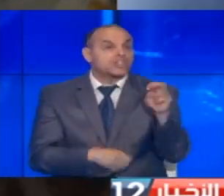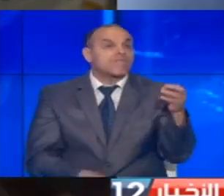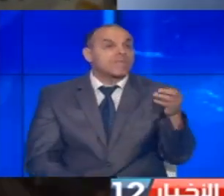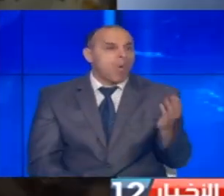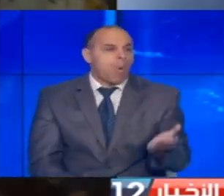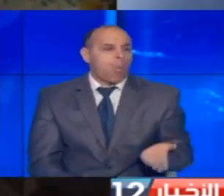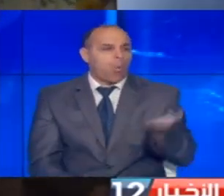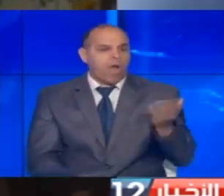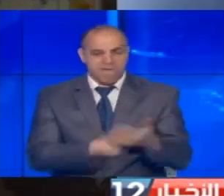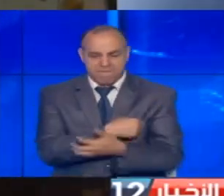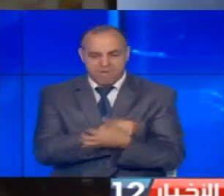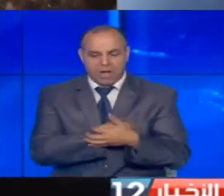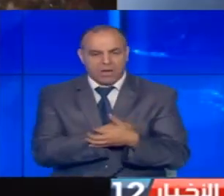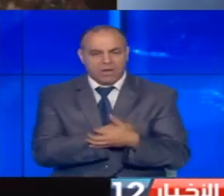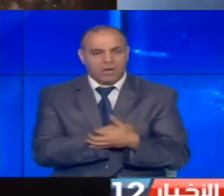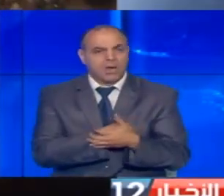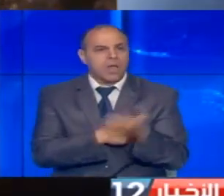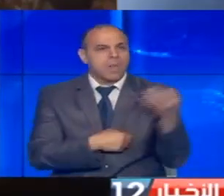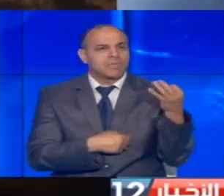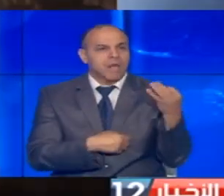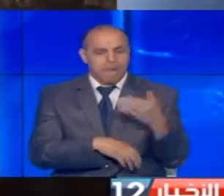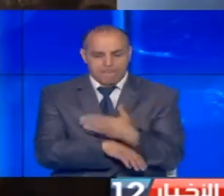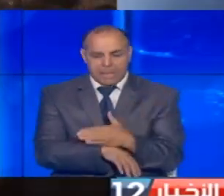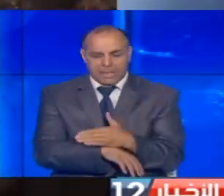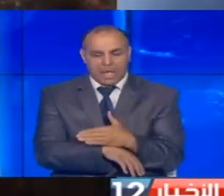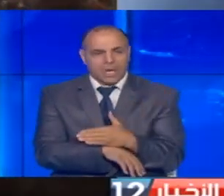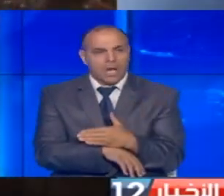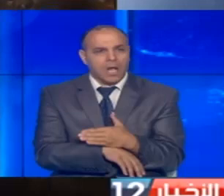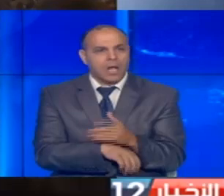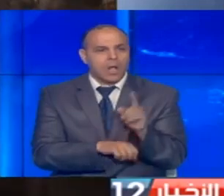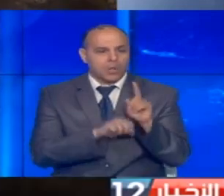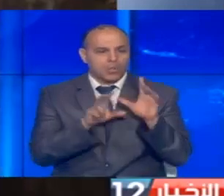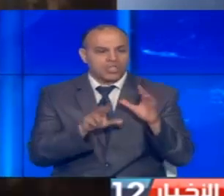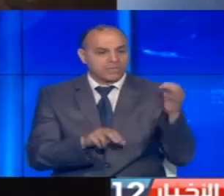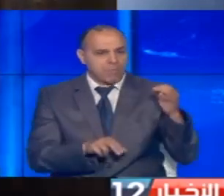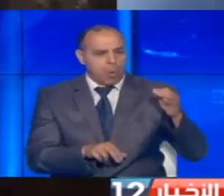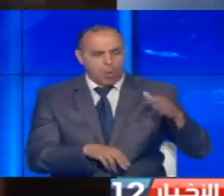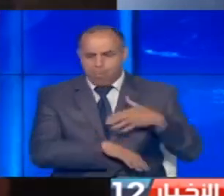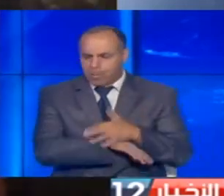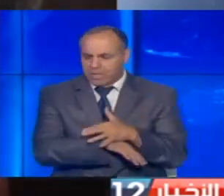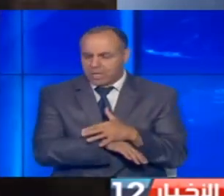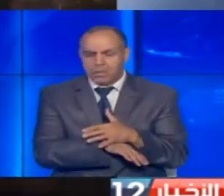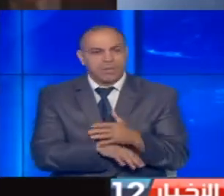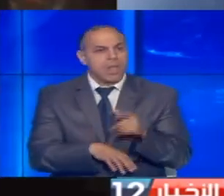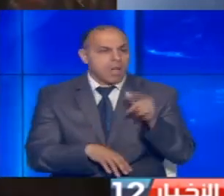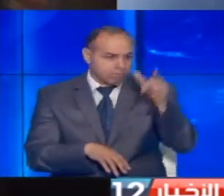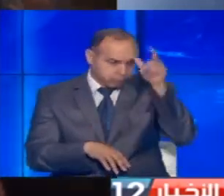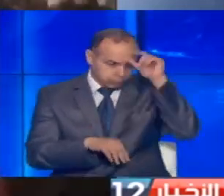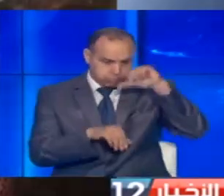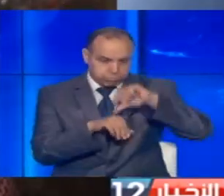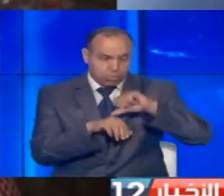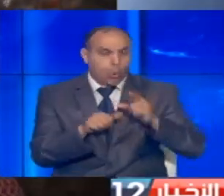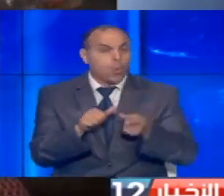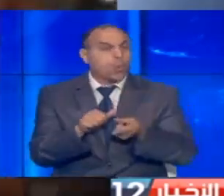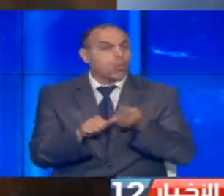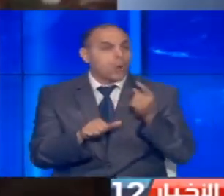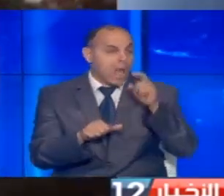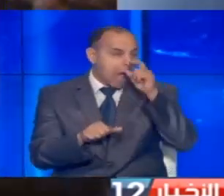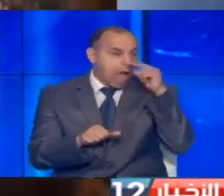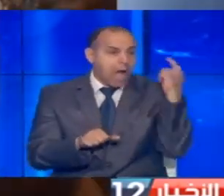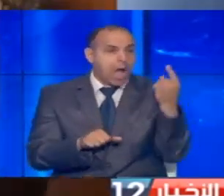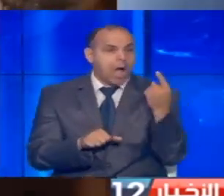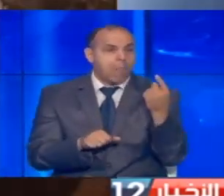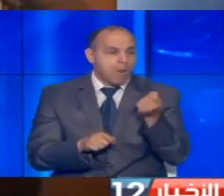20%، وتجاوزت نسب البطالة 18%، واحتلت عمان المركز الأول عربيا في